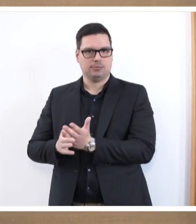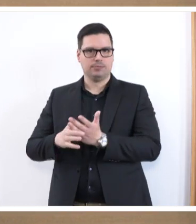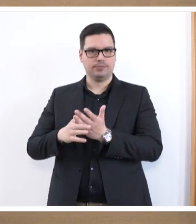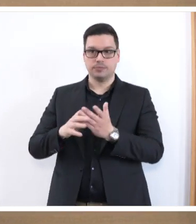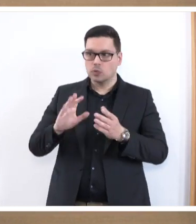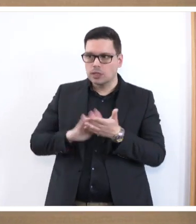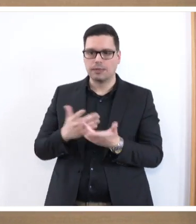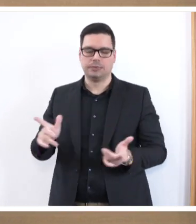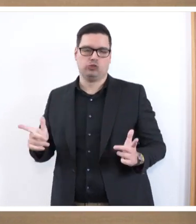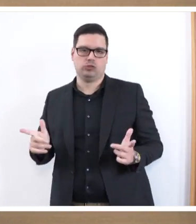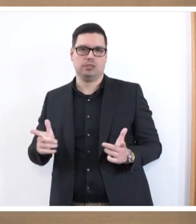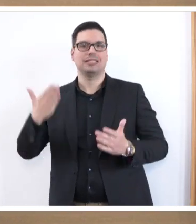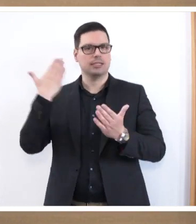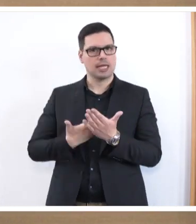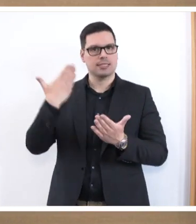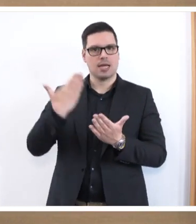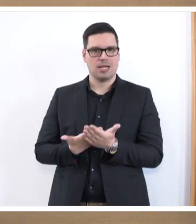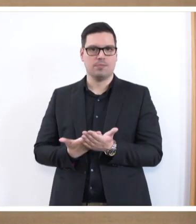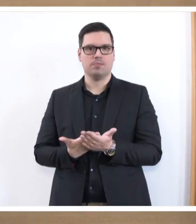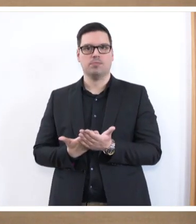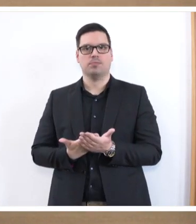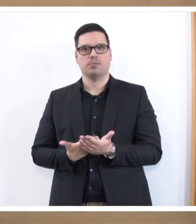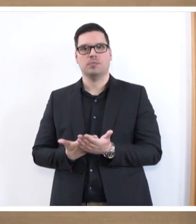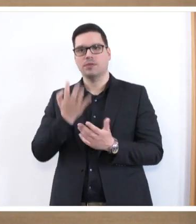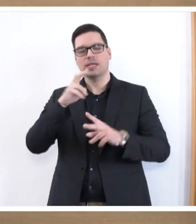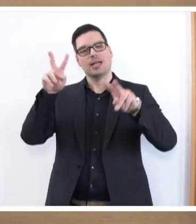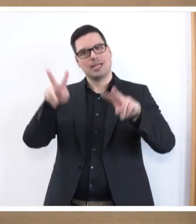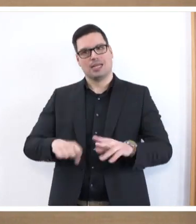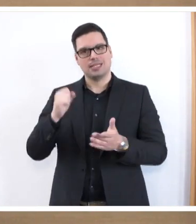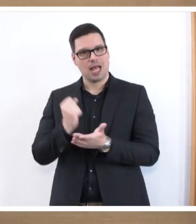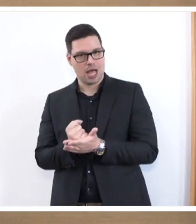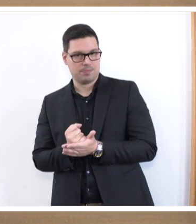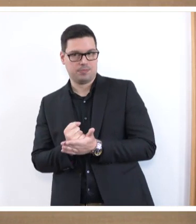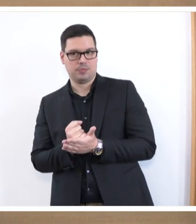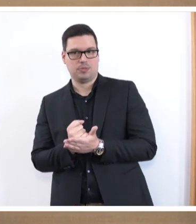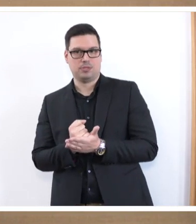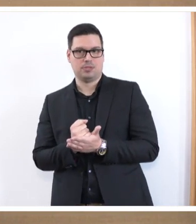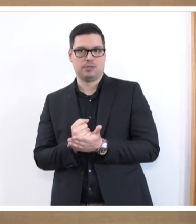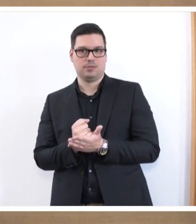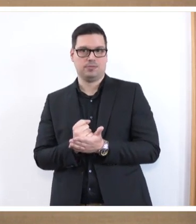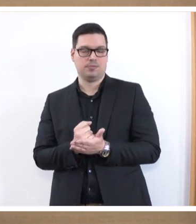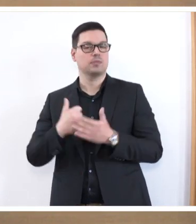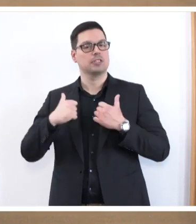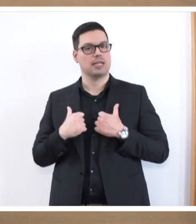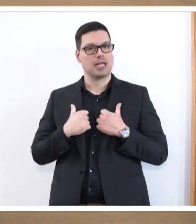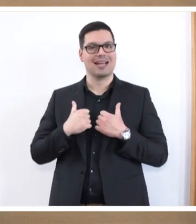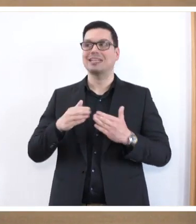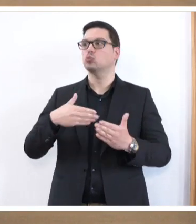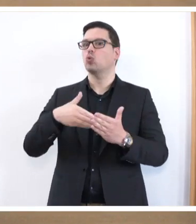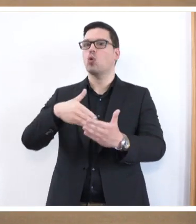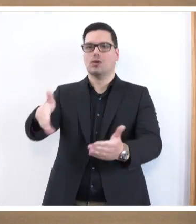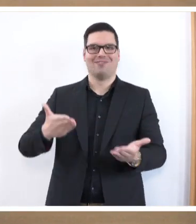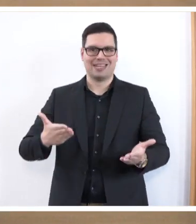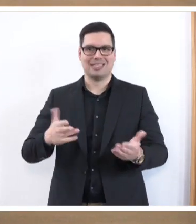nicht funktionieren. Deshalb wollen wir auch unsere ehrenamtlichen Mandatsträgerinnen und Mandatsträgern noch weiter in